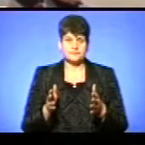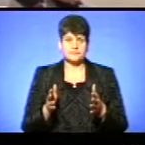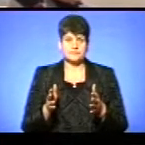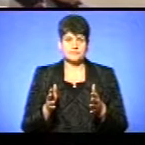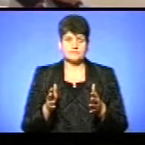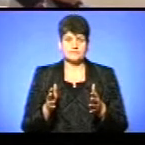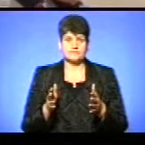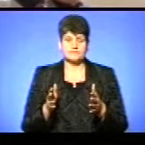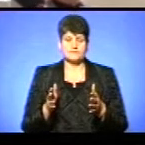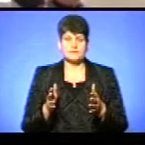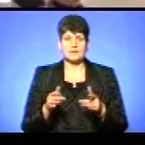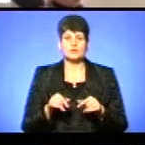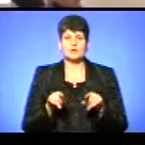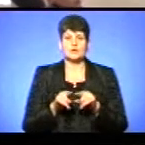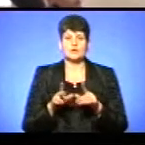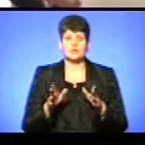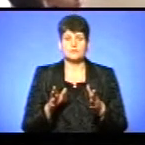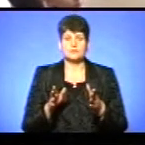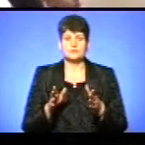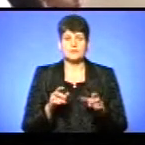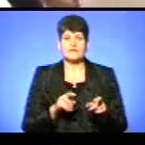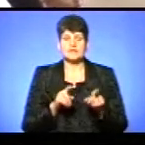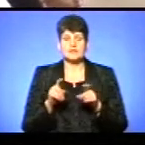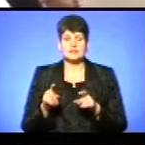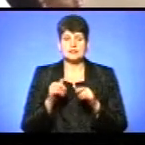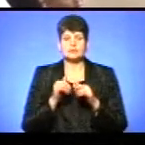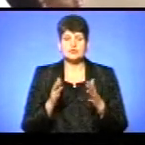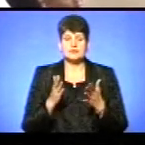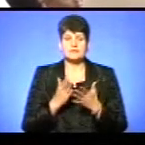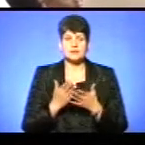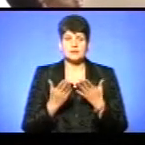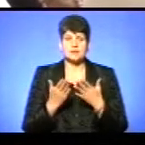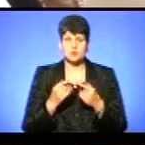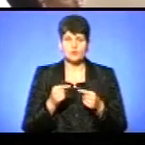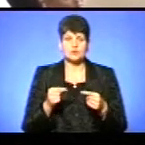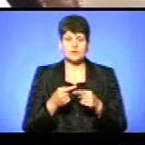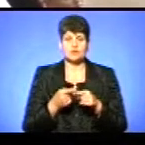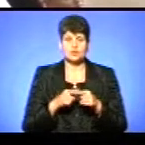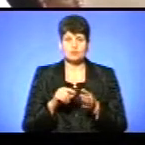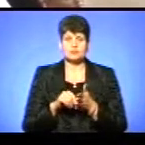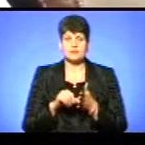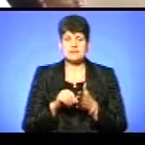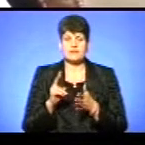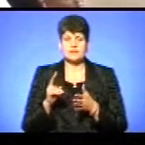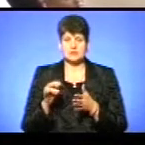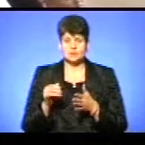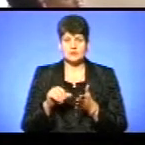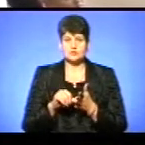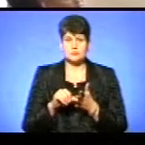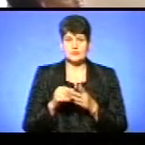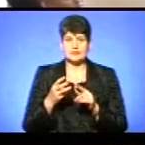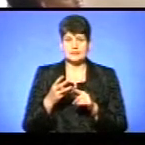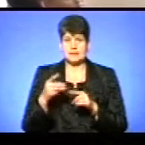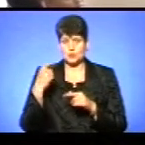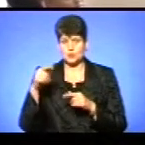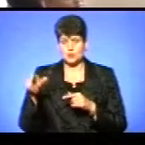так. Водночас відкладення і неможливо, навіть якщо б конкретно цьому представнику, який виступає на стороні третьої особи,